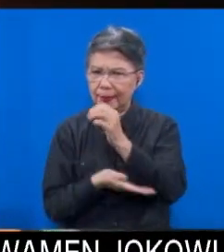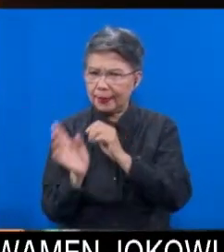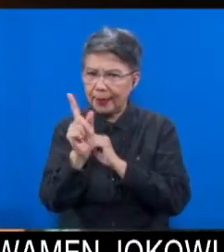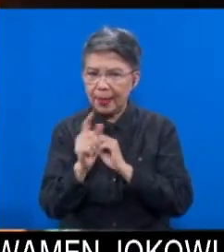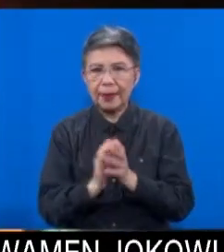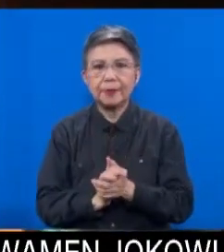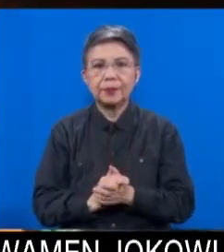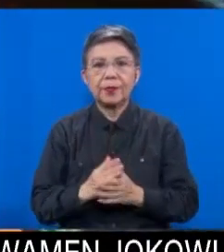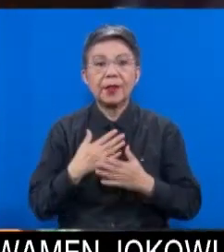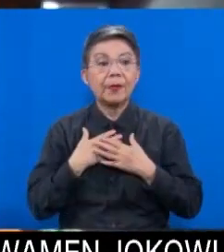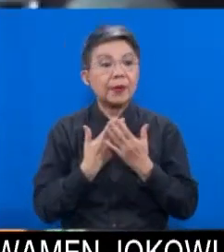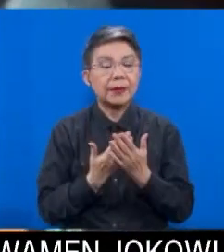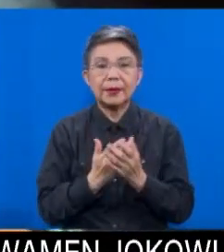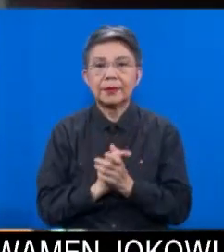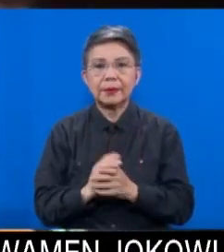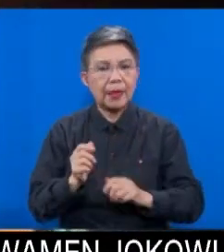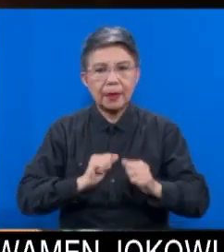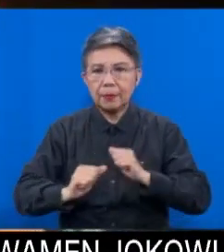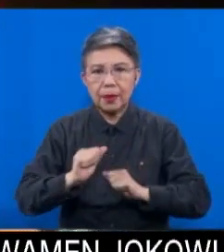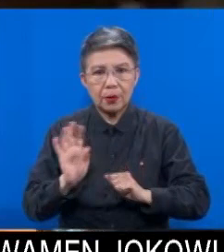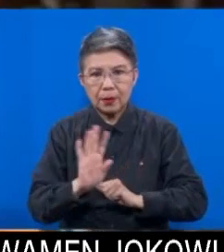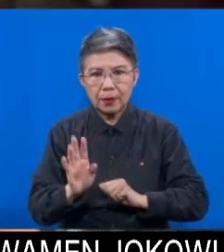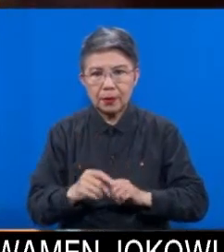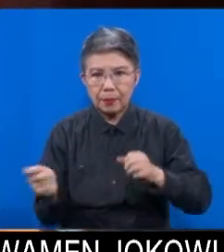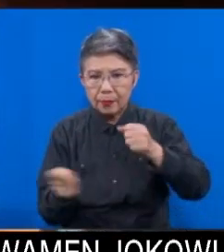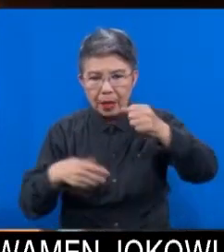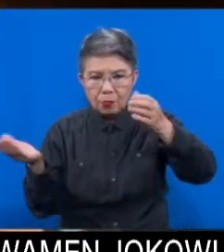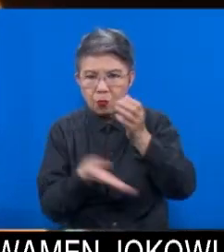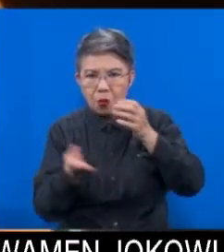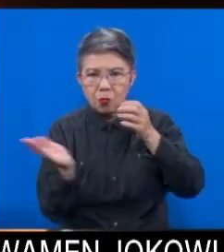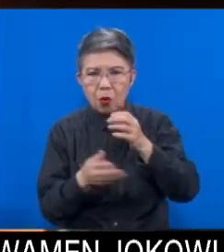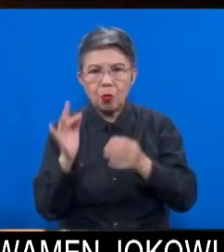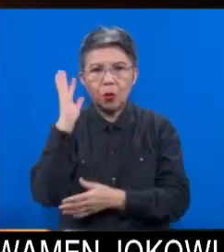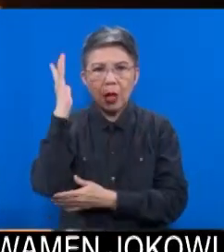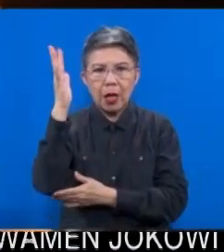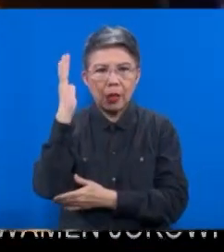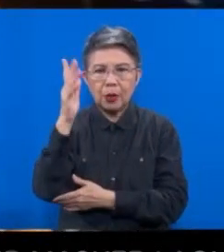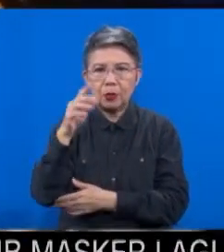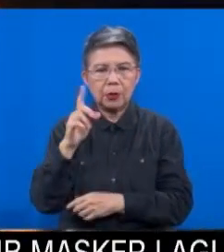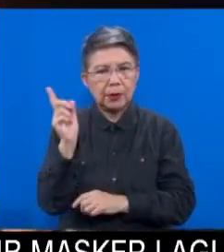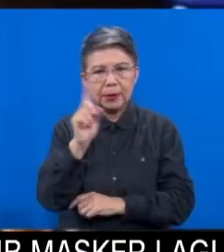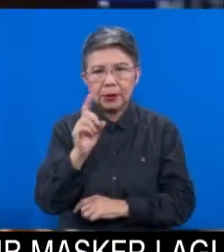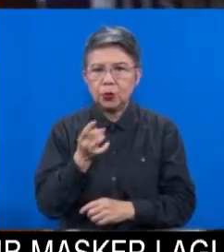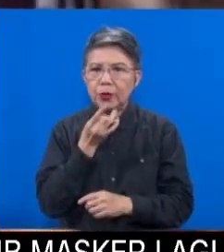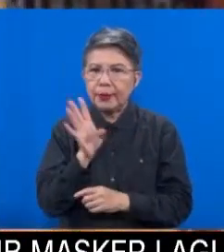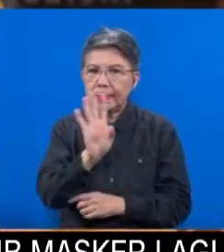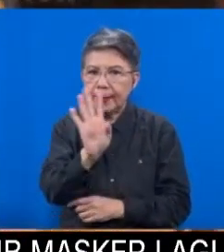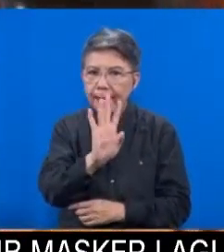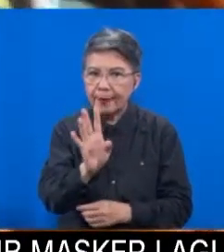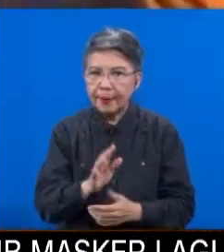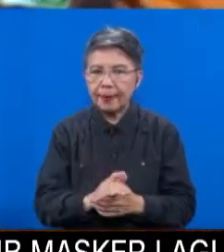masyarakat untuk tidak melakukan penebangan-penebangan kayu secara ilegal